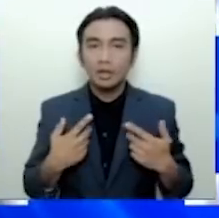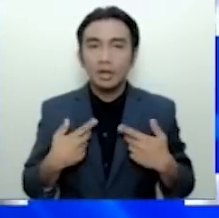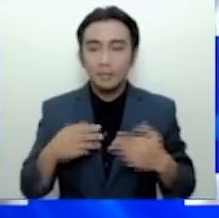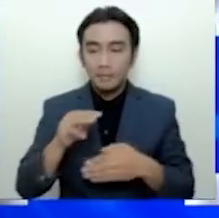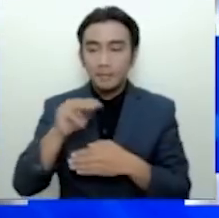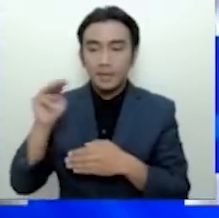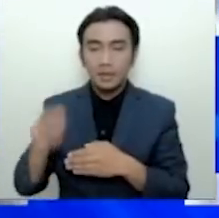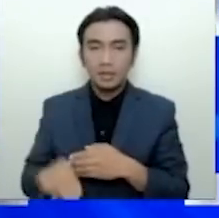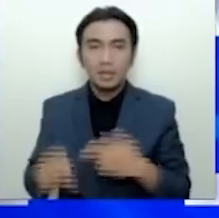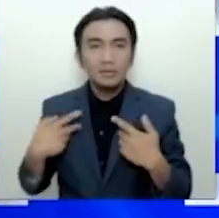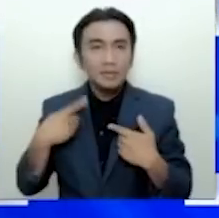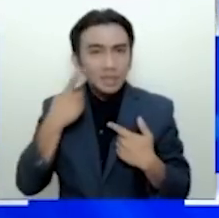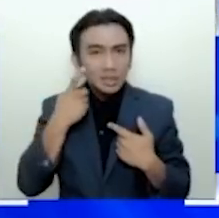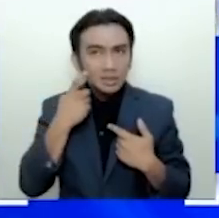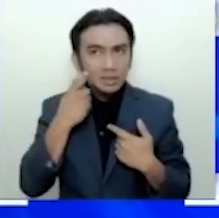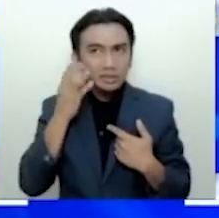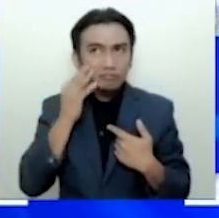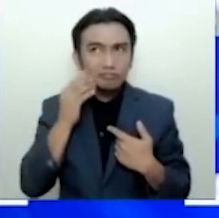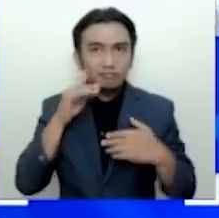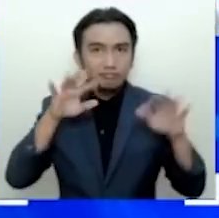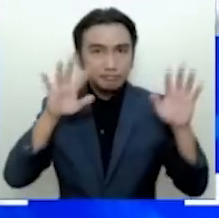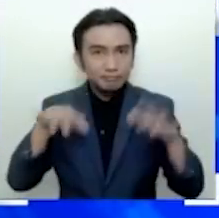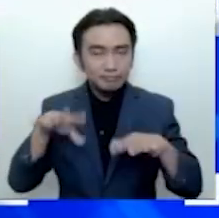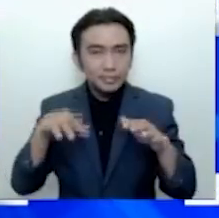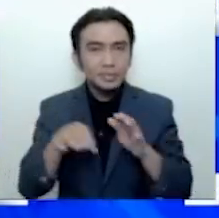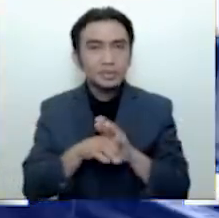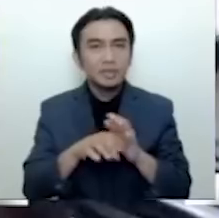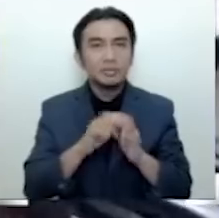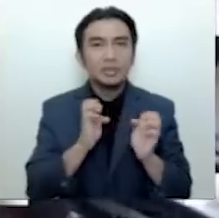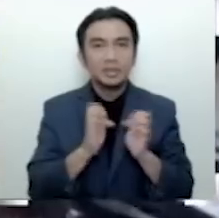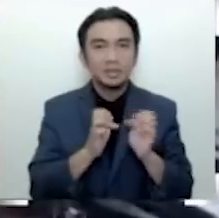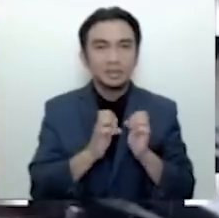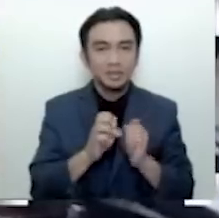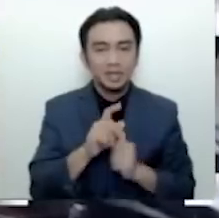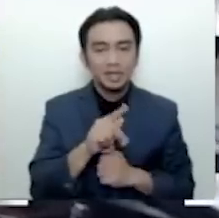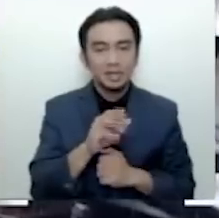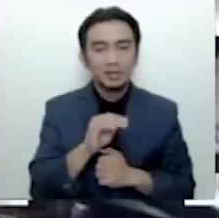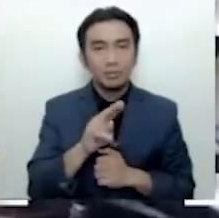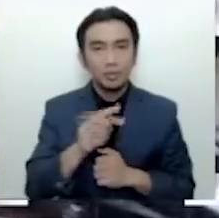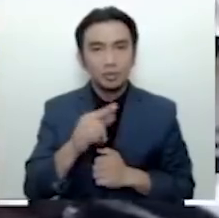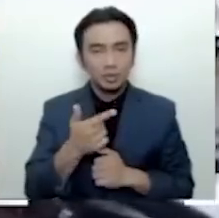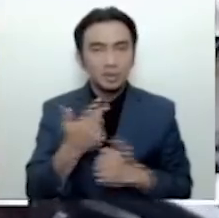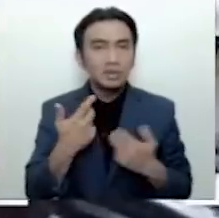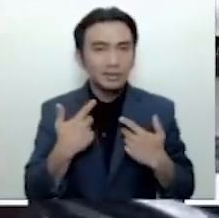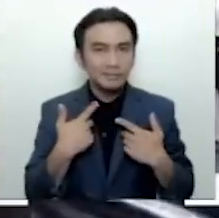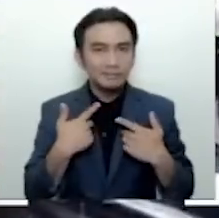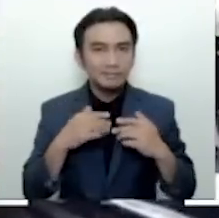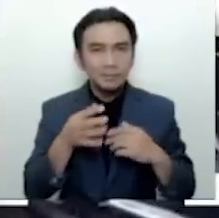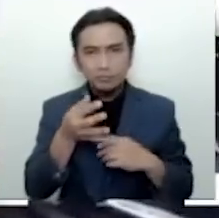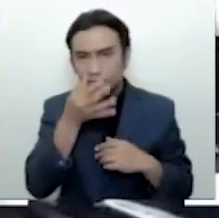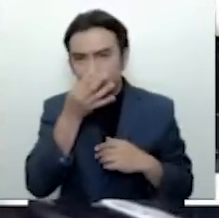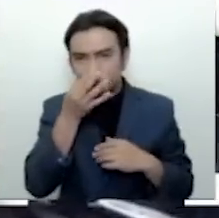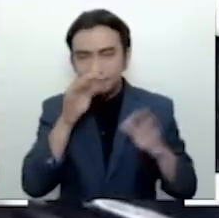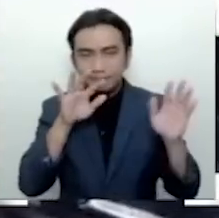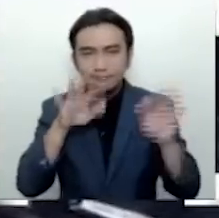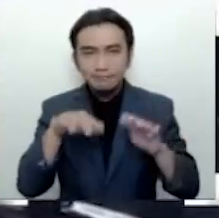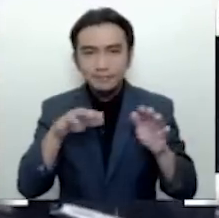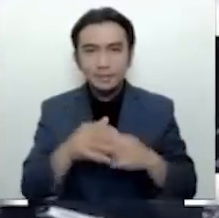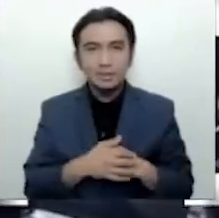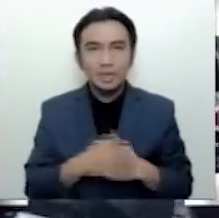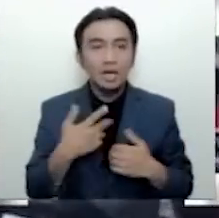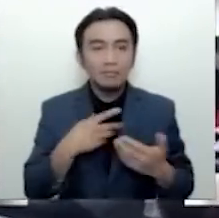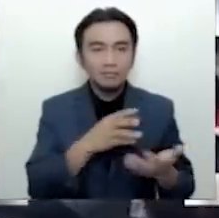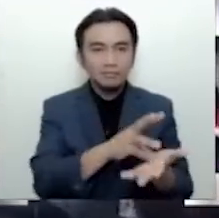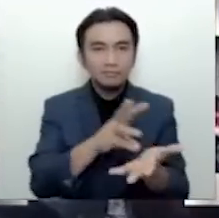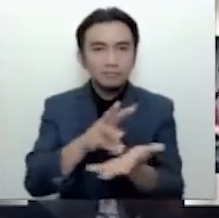inulan kanina hapon. Gaya po sa EDSA Kamuning kung saan naranasan ang katamtamang lakas ng ulan. Ayon sa PAGASA, localized thunderstorm ang